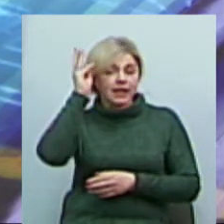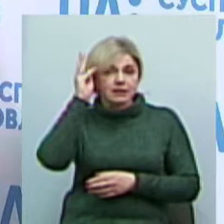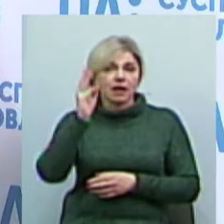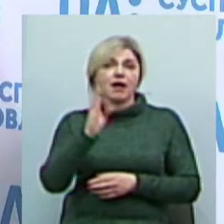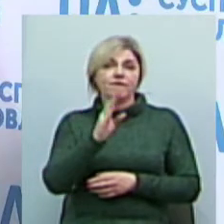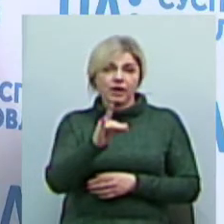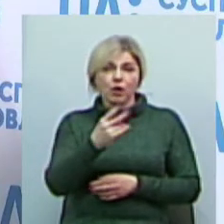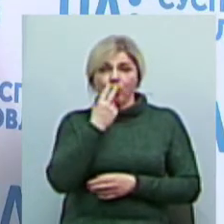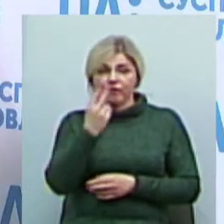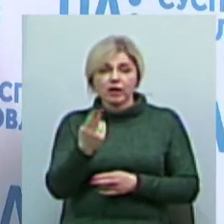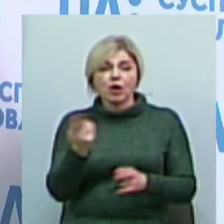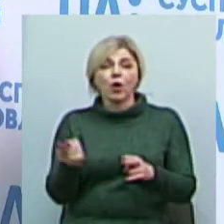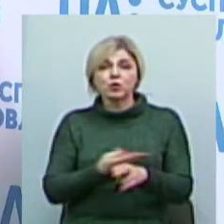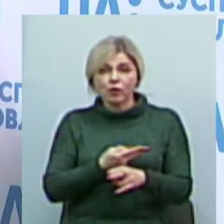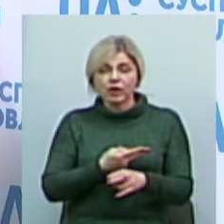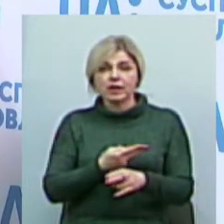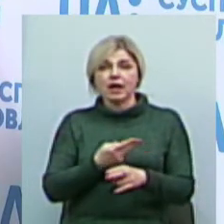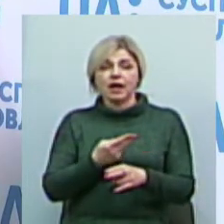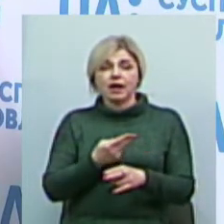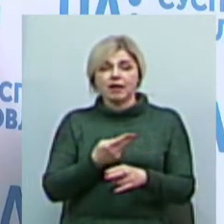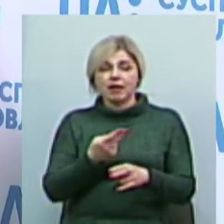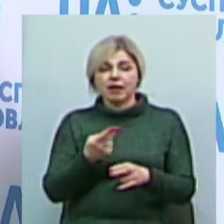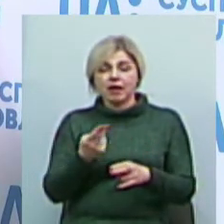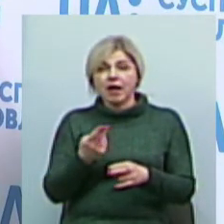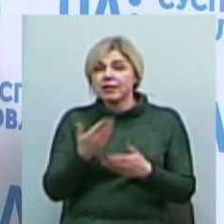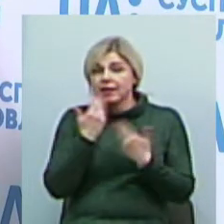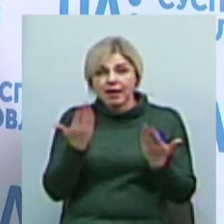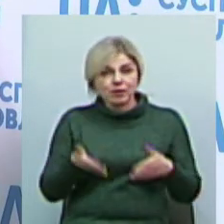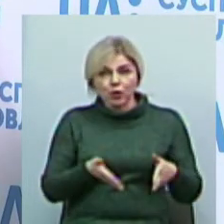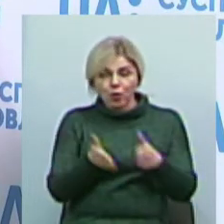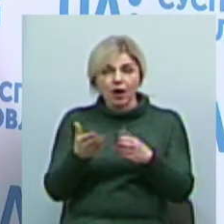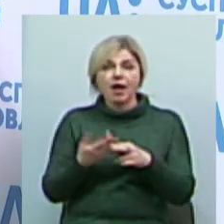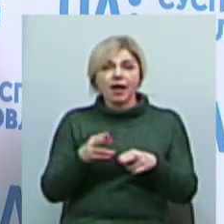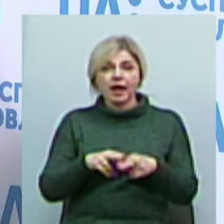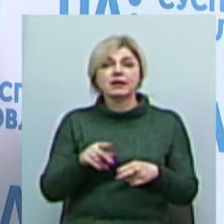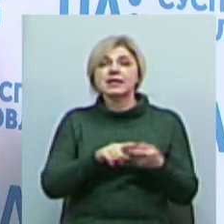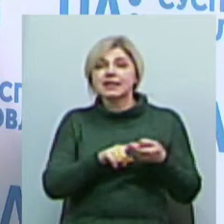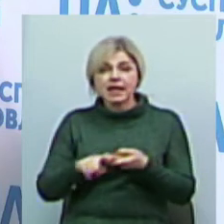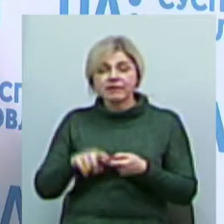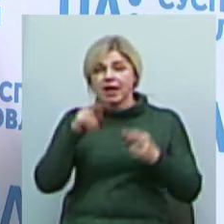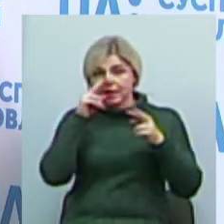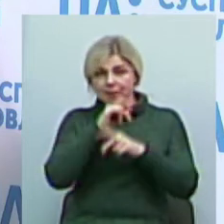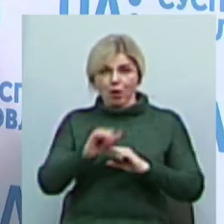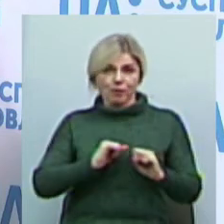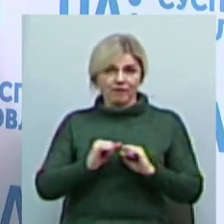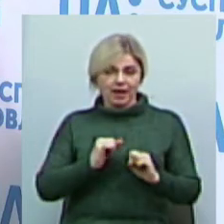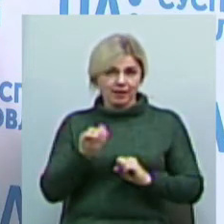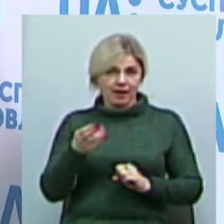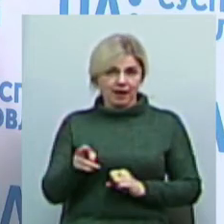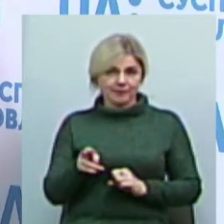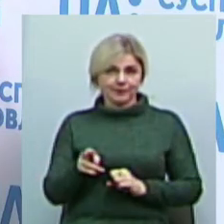наличие отсутствия Днепра, наличие отсутствия дороги, это всего-навсего следствие неправильного управления